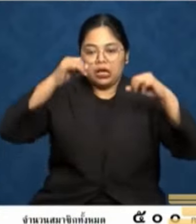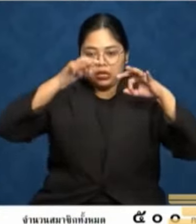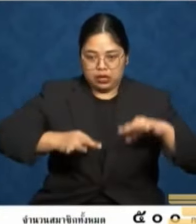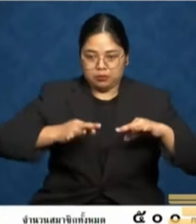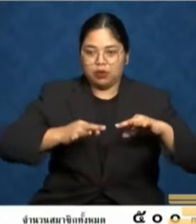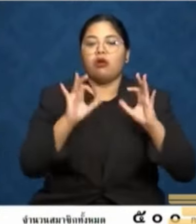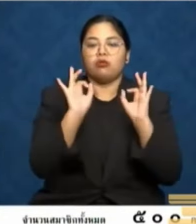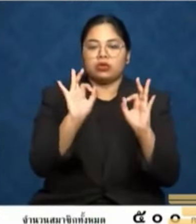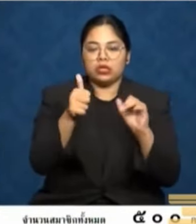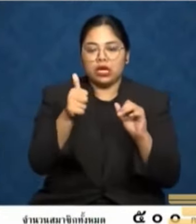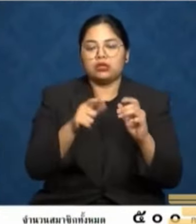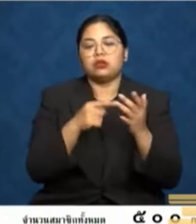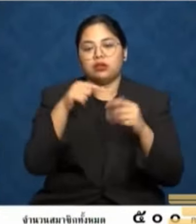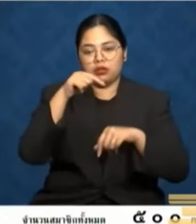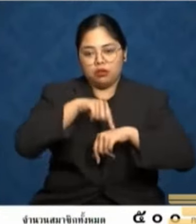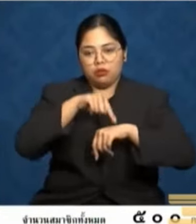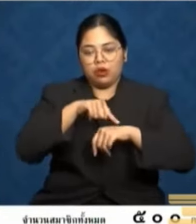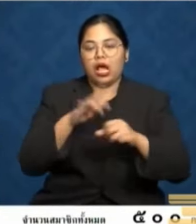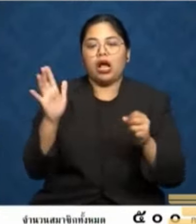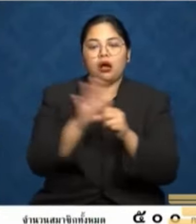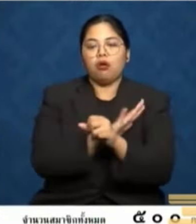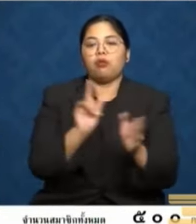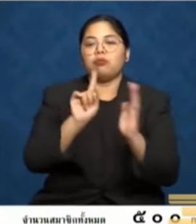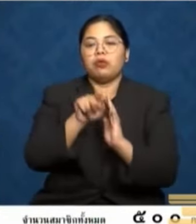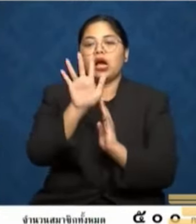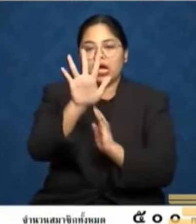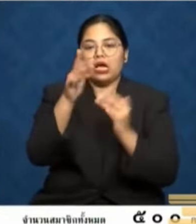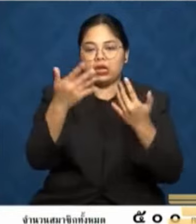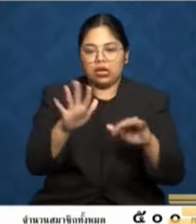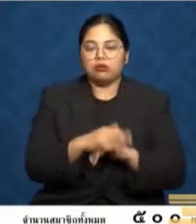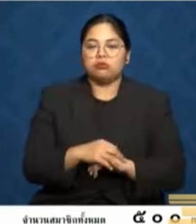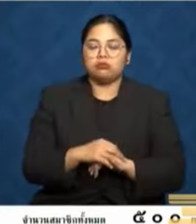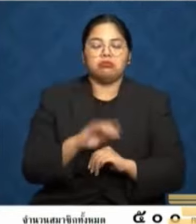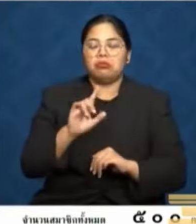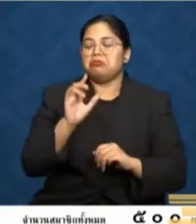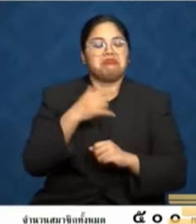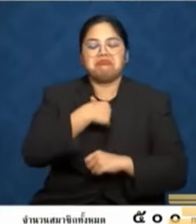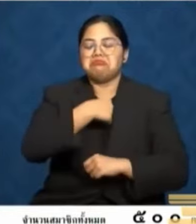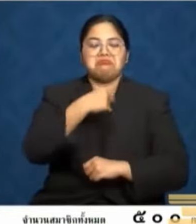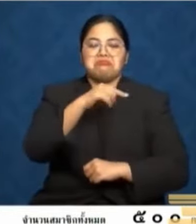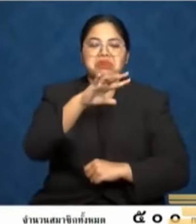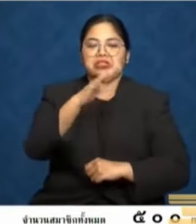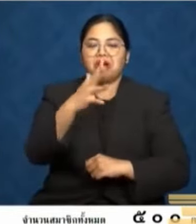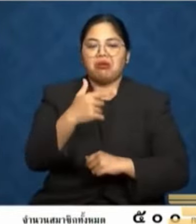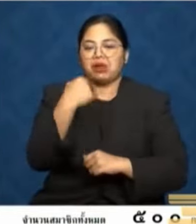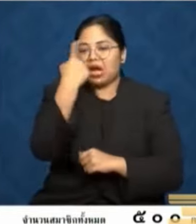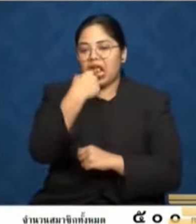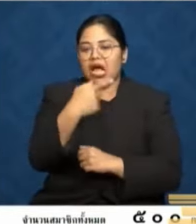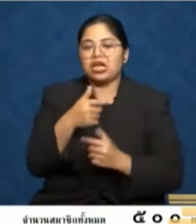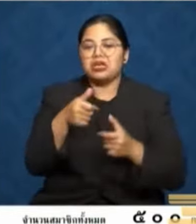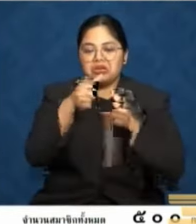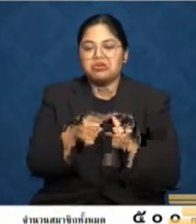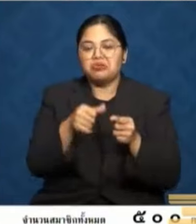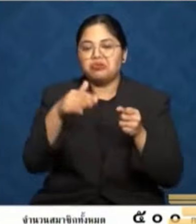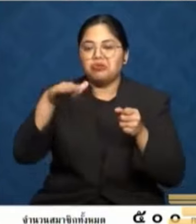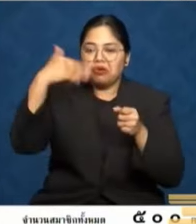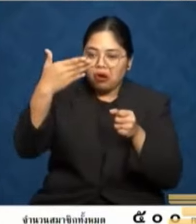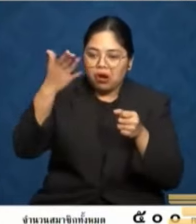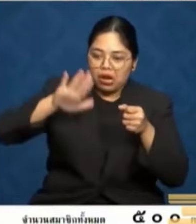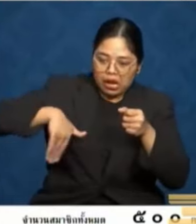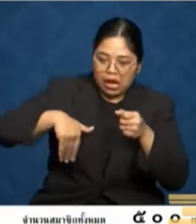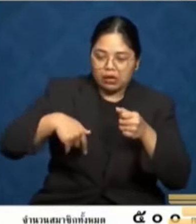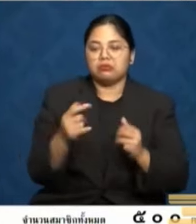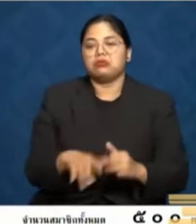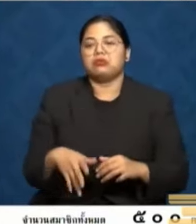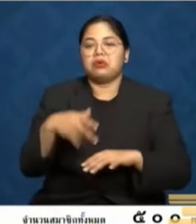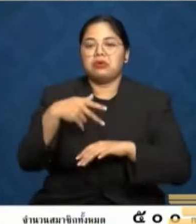ครบ 5นาทีแล้วครับผมไม่อยากจะโต้มากกว่านี้ครับผมไม่ชอบครับที่จะมาบอกว่าใครอยู่มาก่อนใครอยู่มาหลังประชาชนจะเป็น